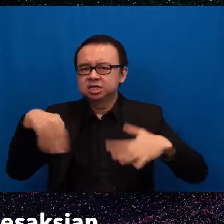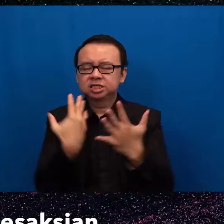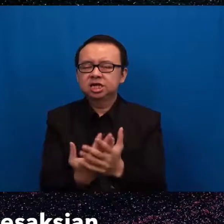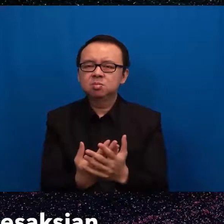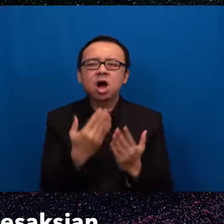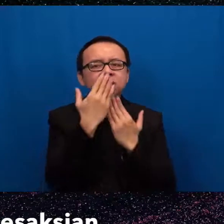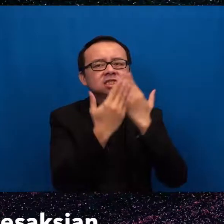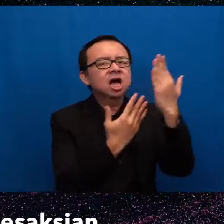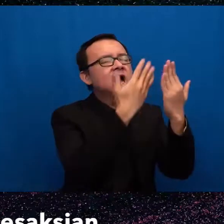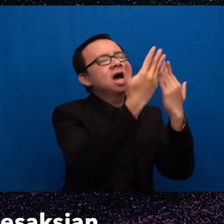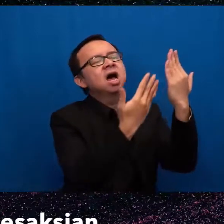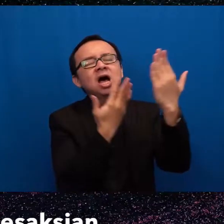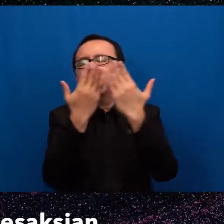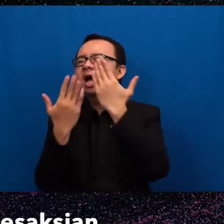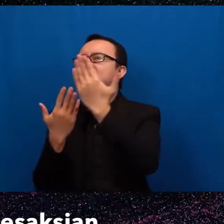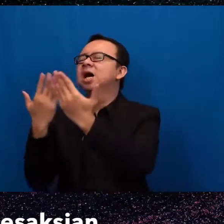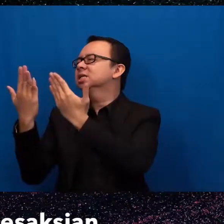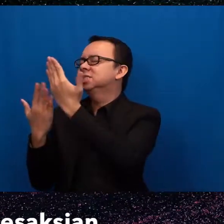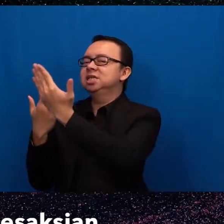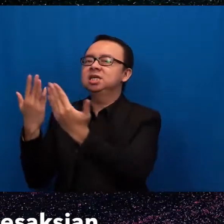teguhkan semua